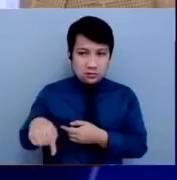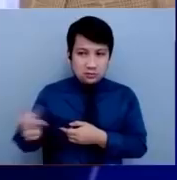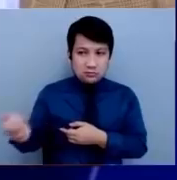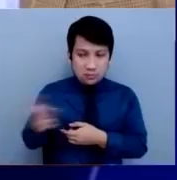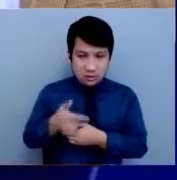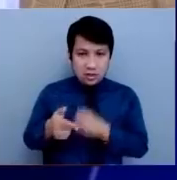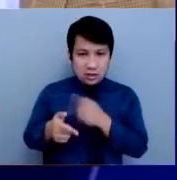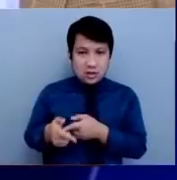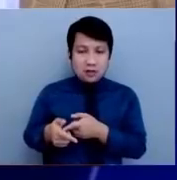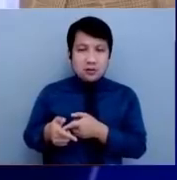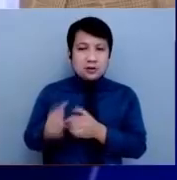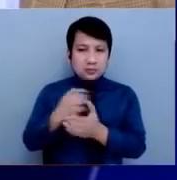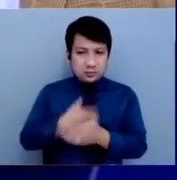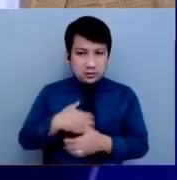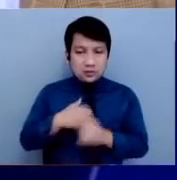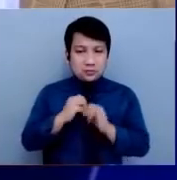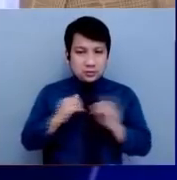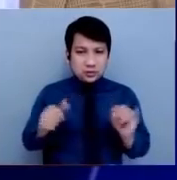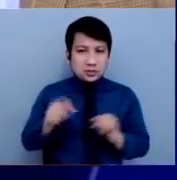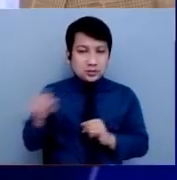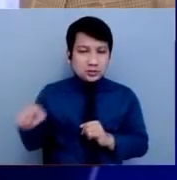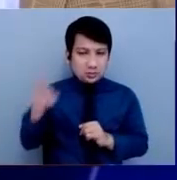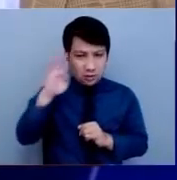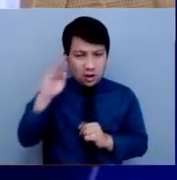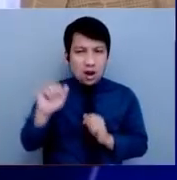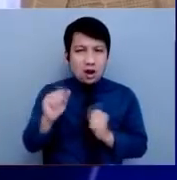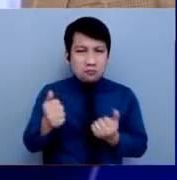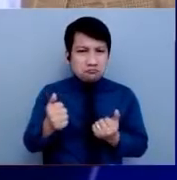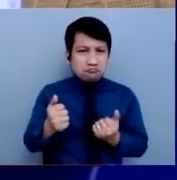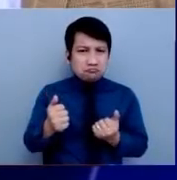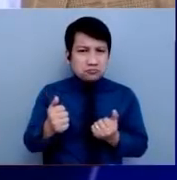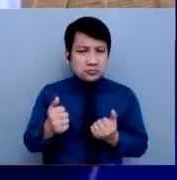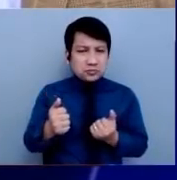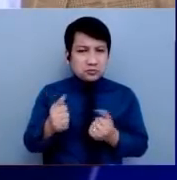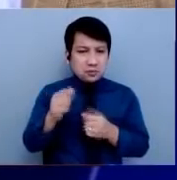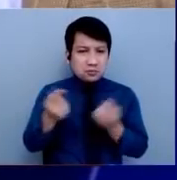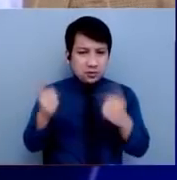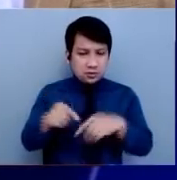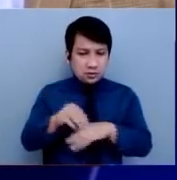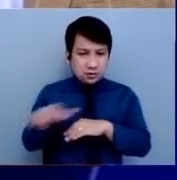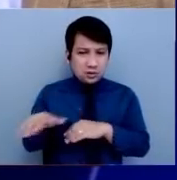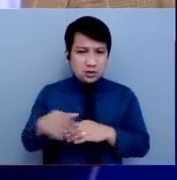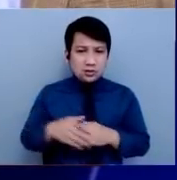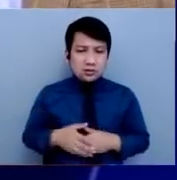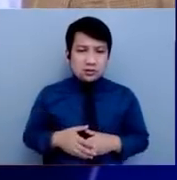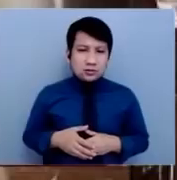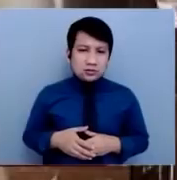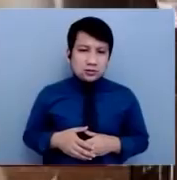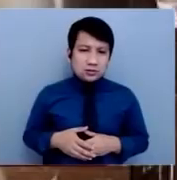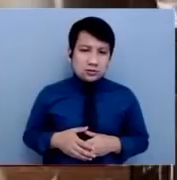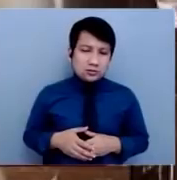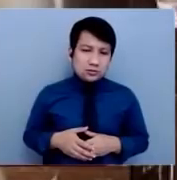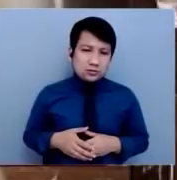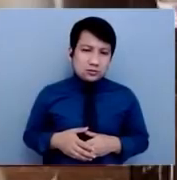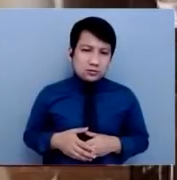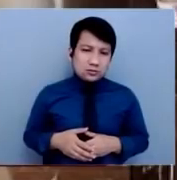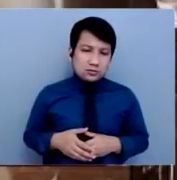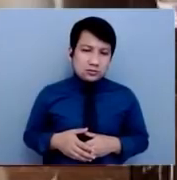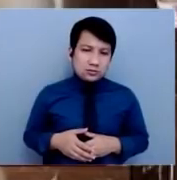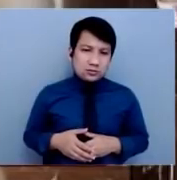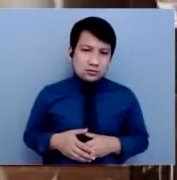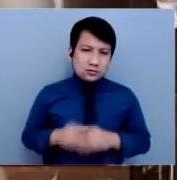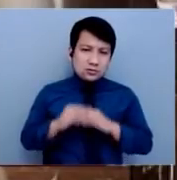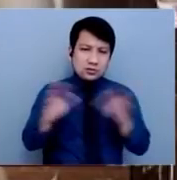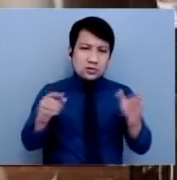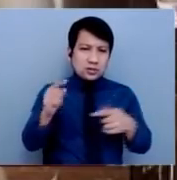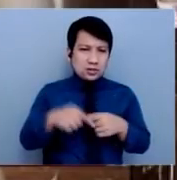disqualification case laban pa rin po kay Bongbong Marcos? May effect po ba ito, Attorney? Itong pagkapanalo niya ngayon? Linawin ko, ito